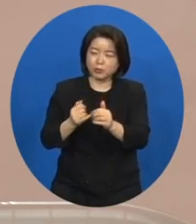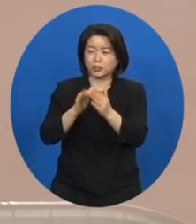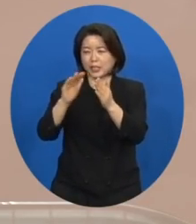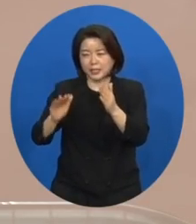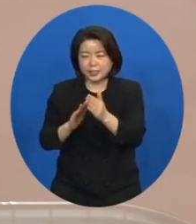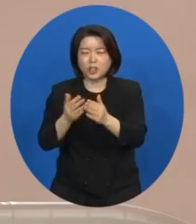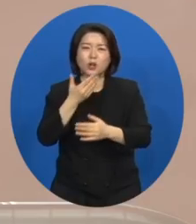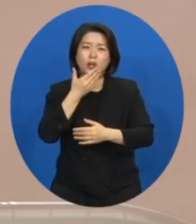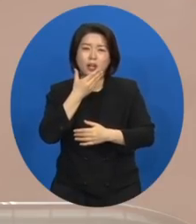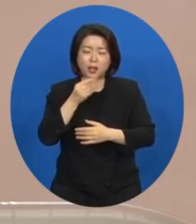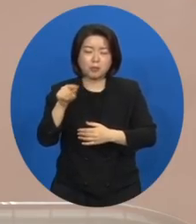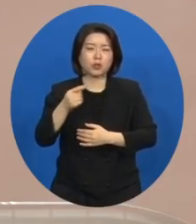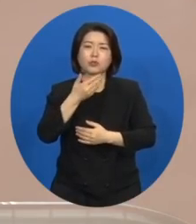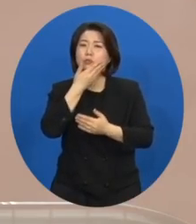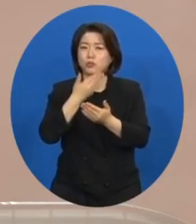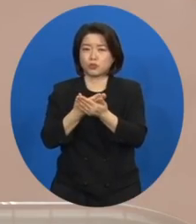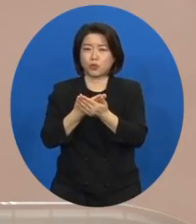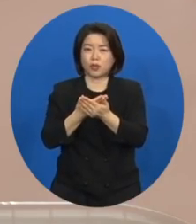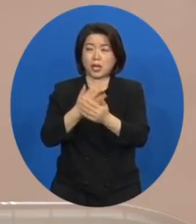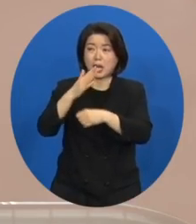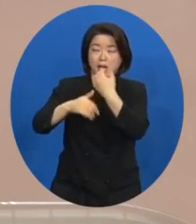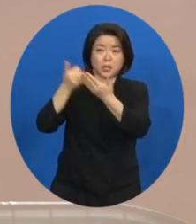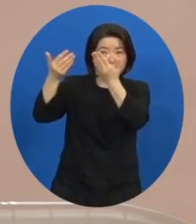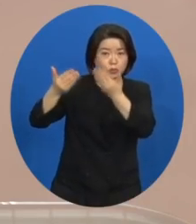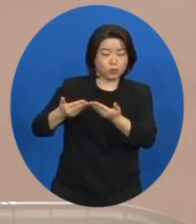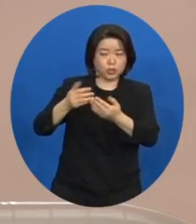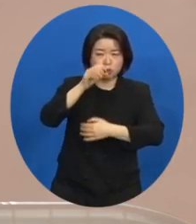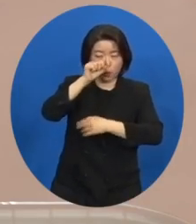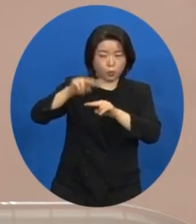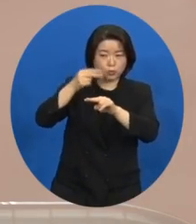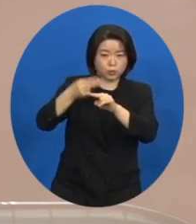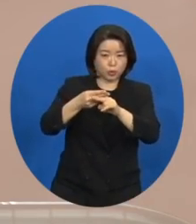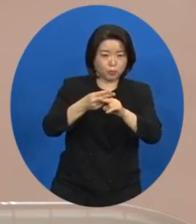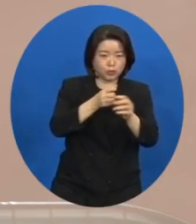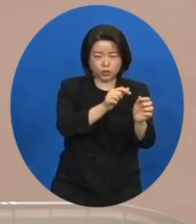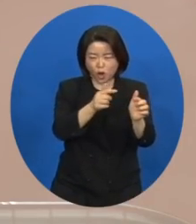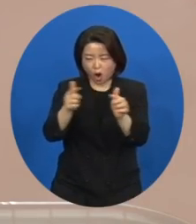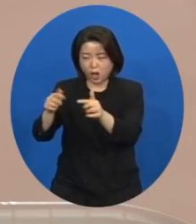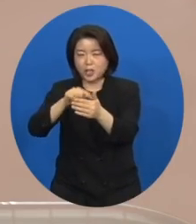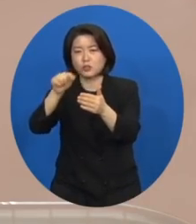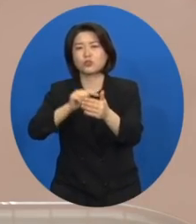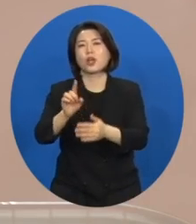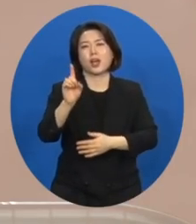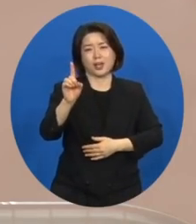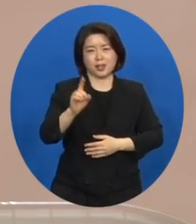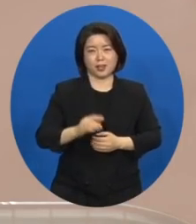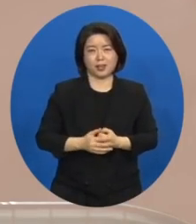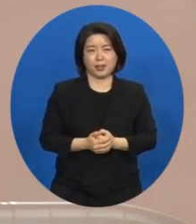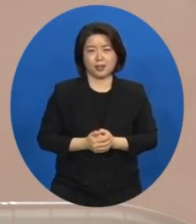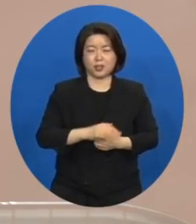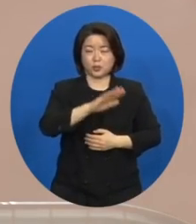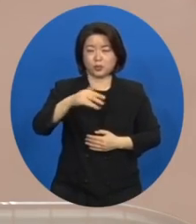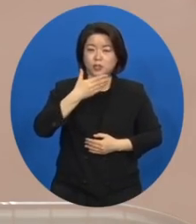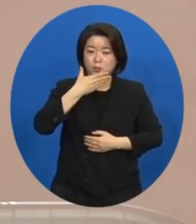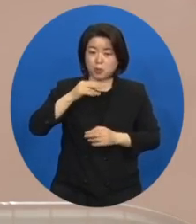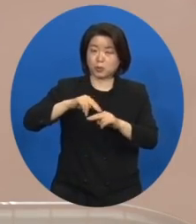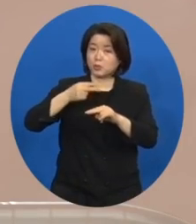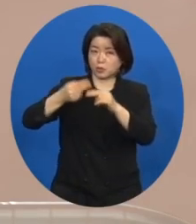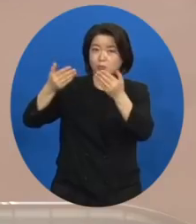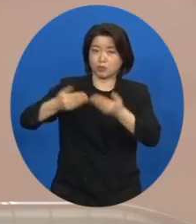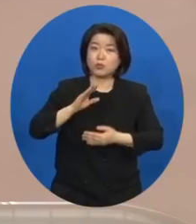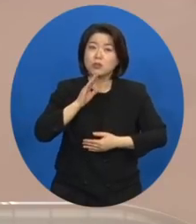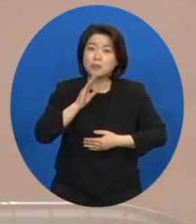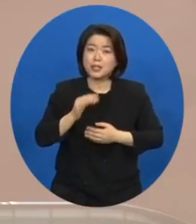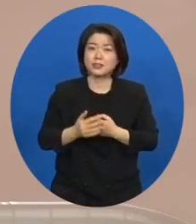좋은 선물 중에 하나 쬲 우리에게 정말 복된 선물로 주신 것들 이잖아요 그런